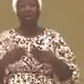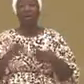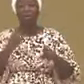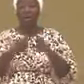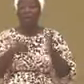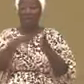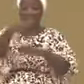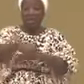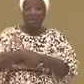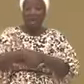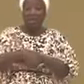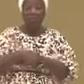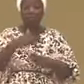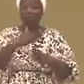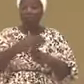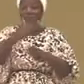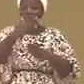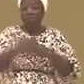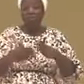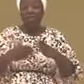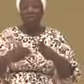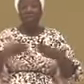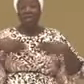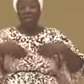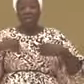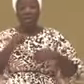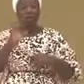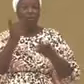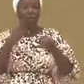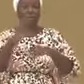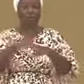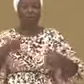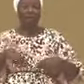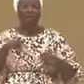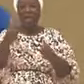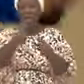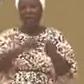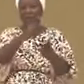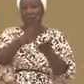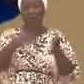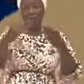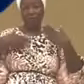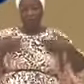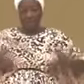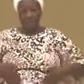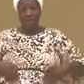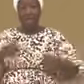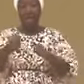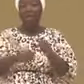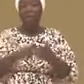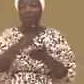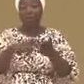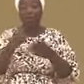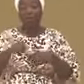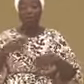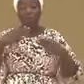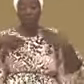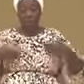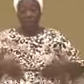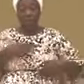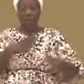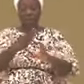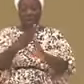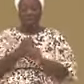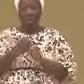tout partie de ton corps toute partie de ta vie recevra la transformation